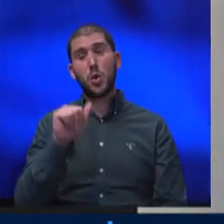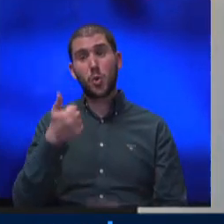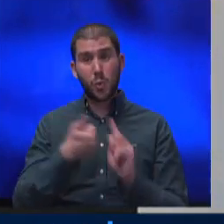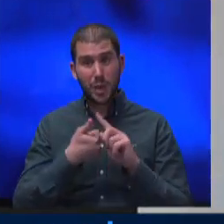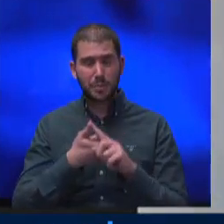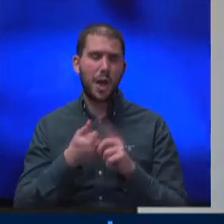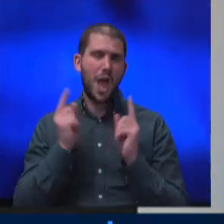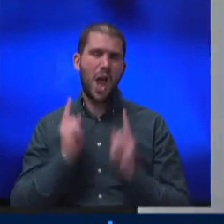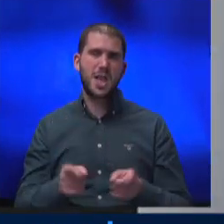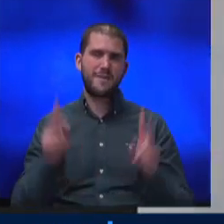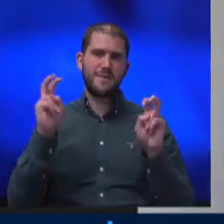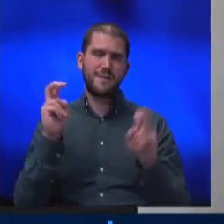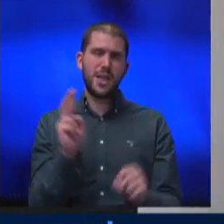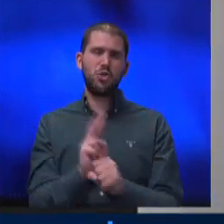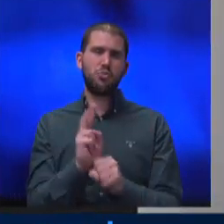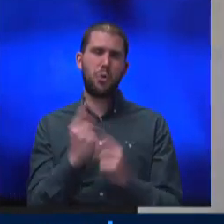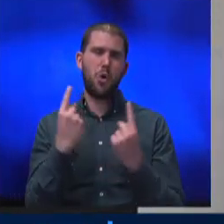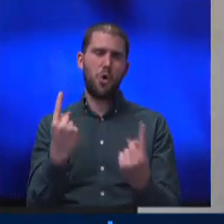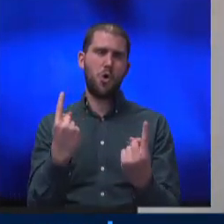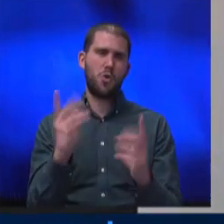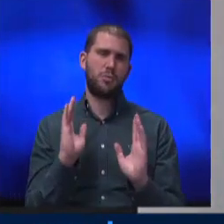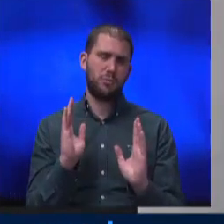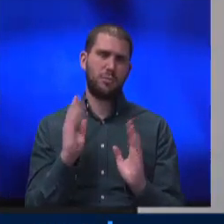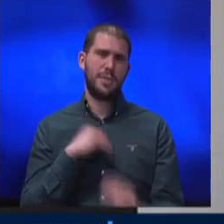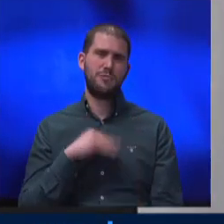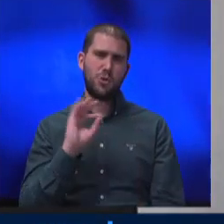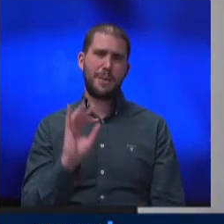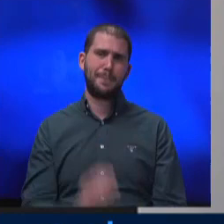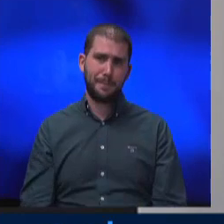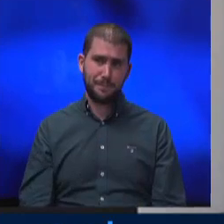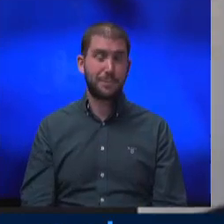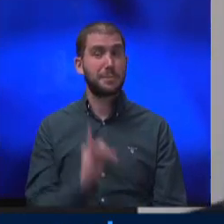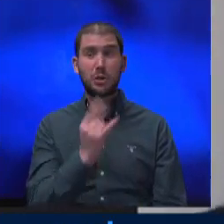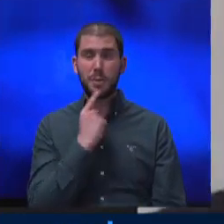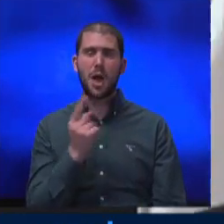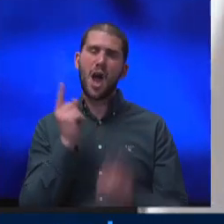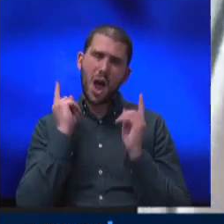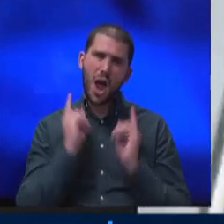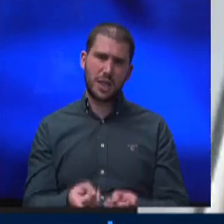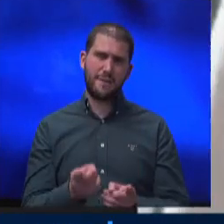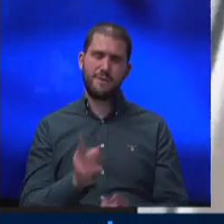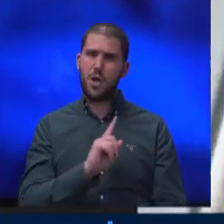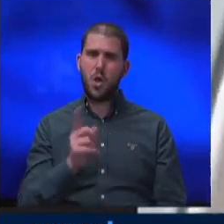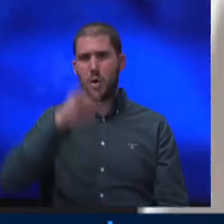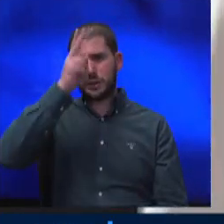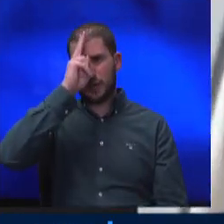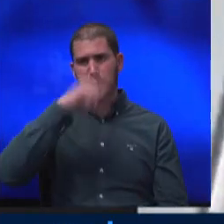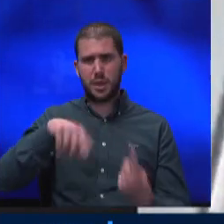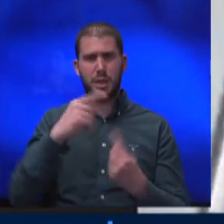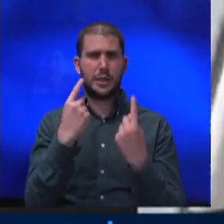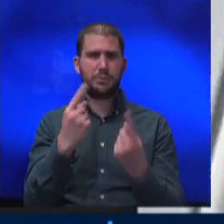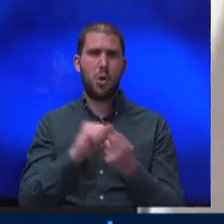קודם כל, זה, החיוב זה על ושמעתם נפשותיכם. זאת אומרת, זה חיוב גדול לא לסכן את